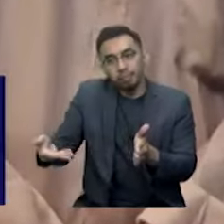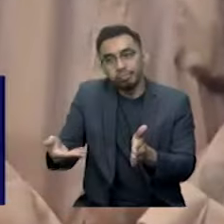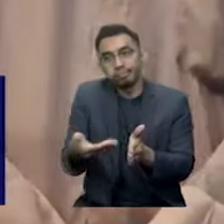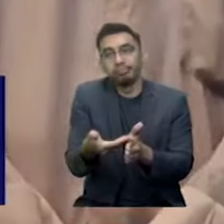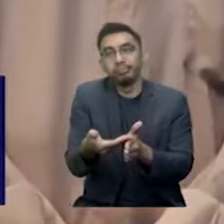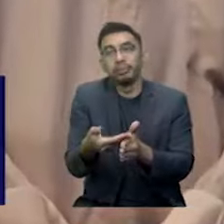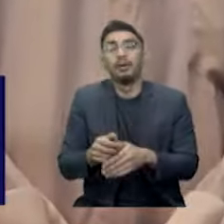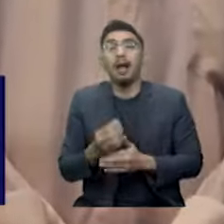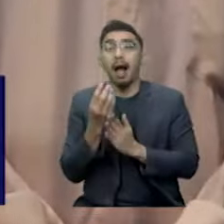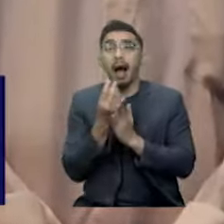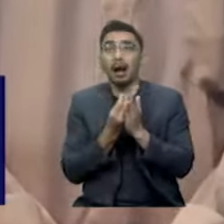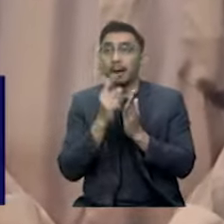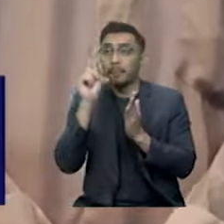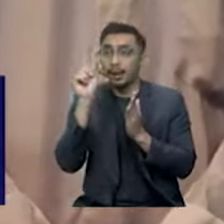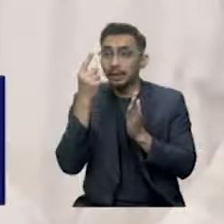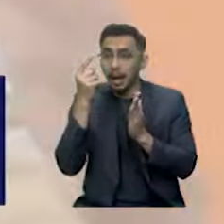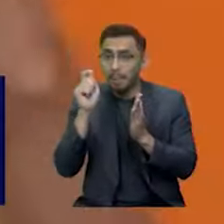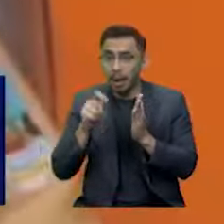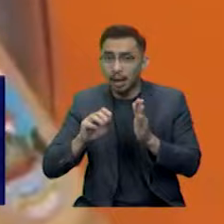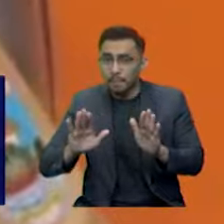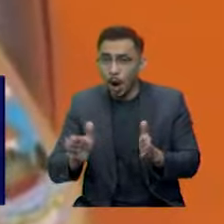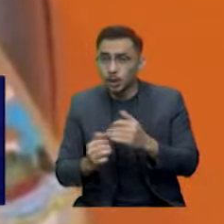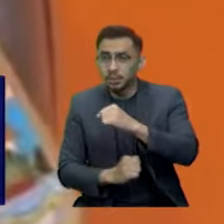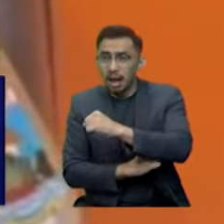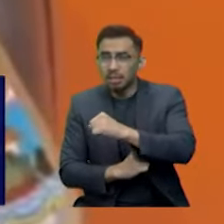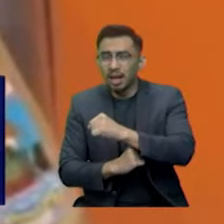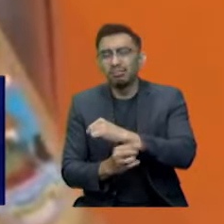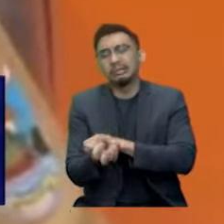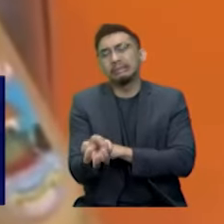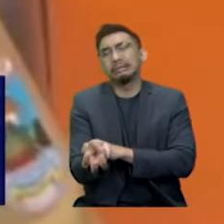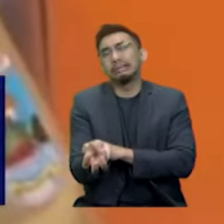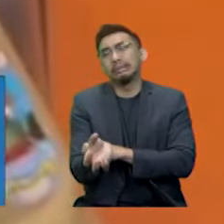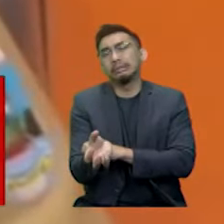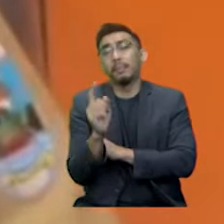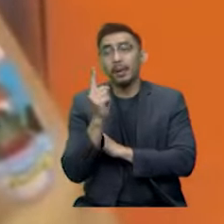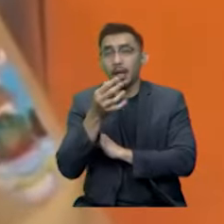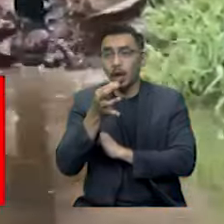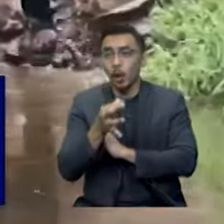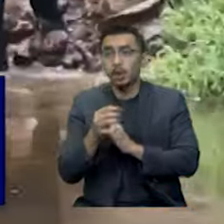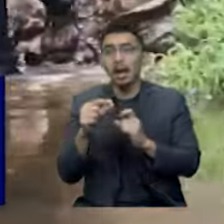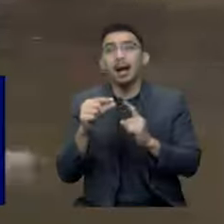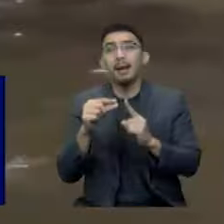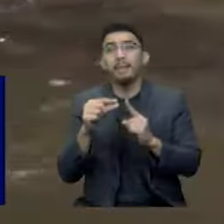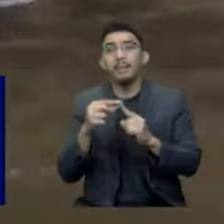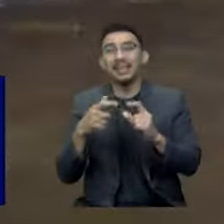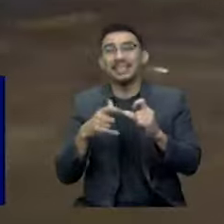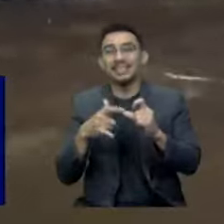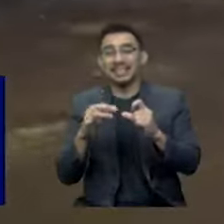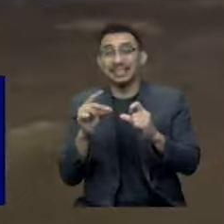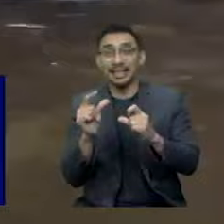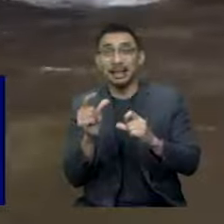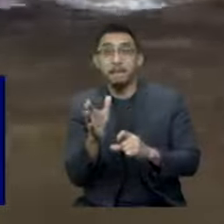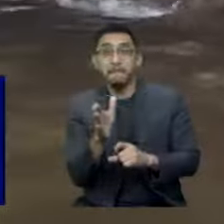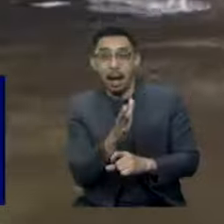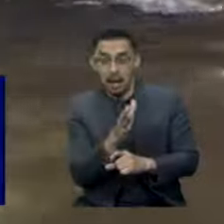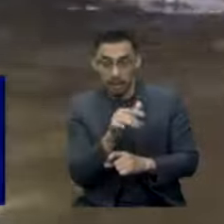DD ini untuk fisik mungkin sangat minim. Pemkab Pesisir Barat menjanjikan jembatan sepanjang 20 meter akan dibangun untuk